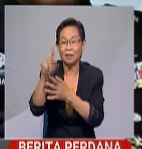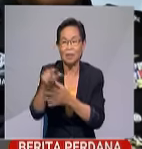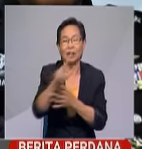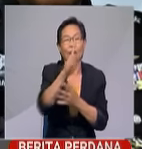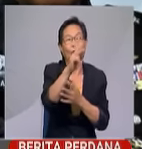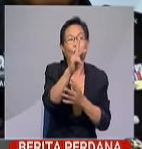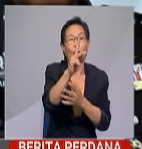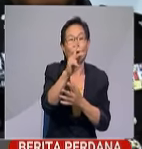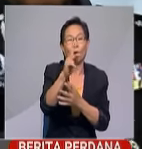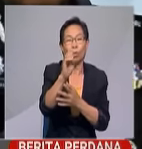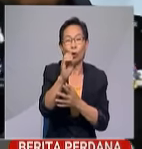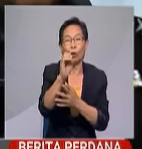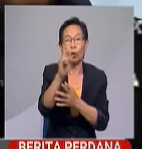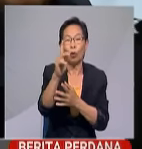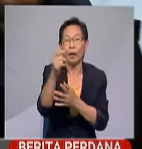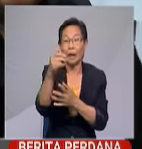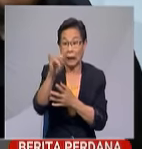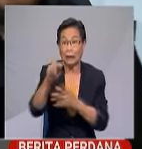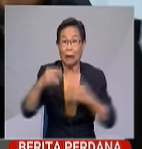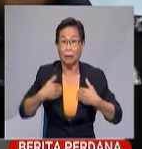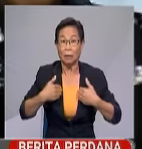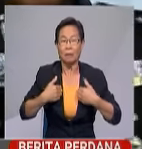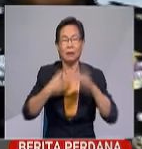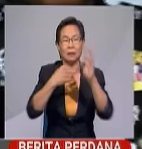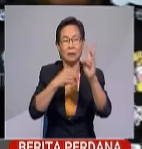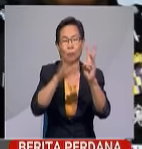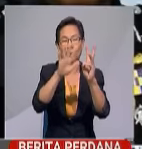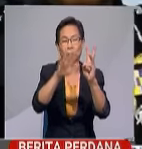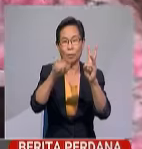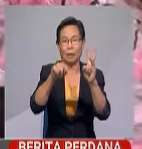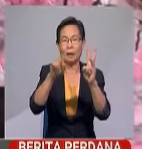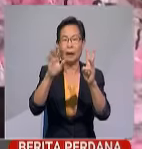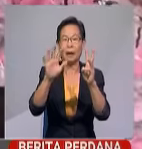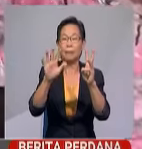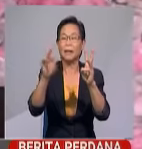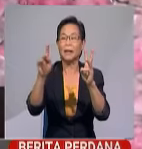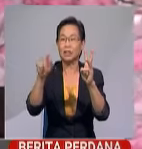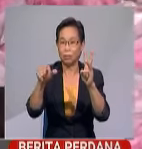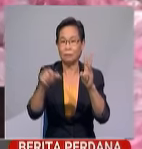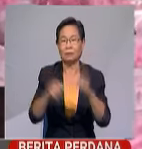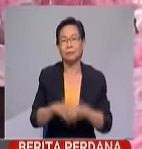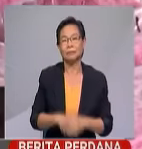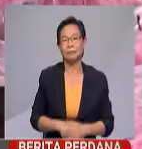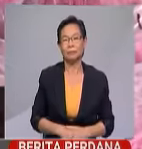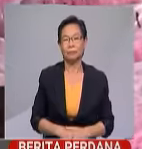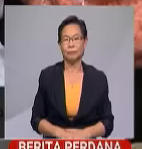Kokain, ada lagi kokain 6.5 kilogram bernilai.